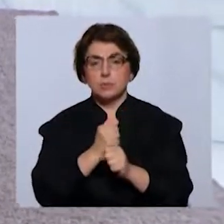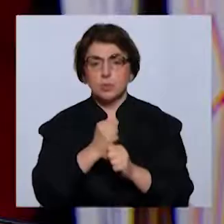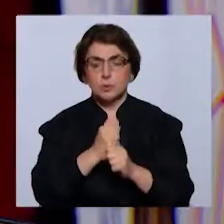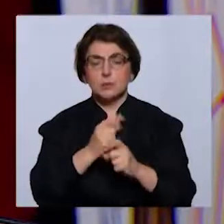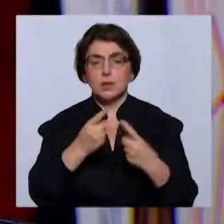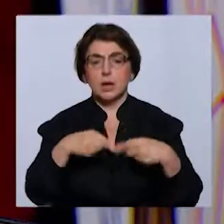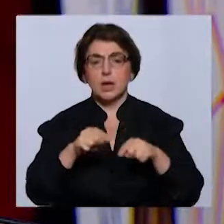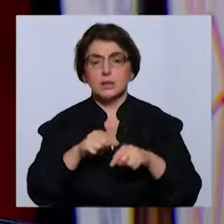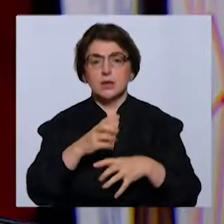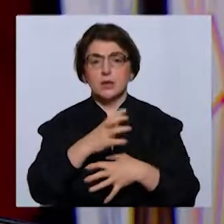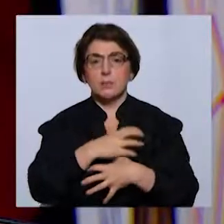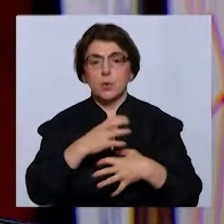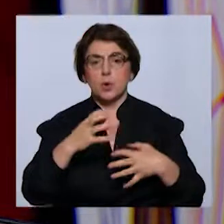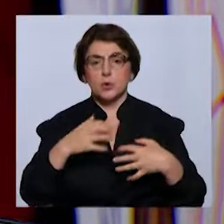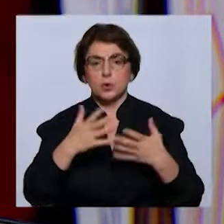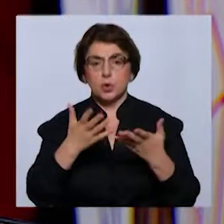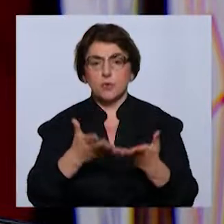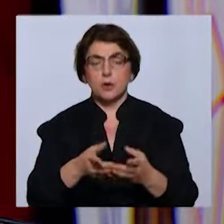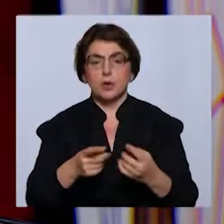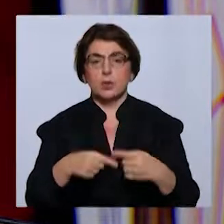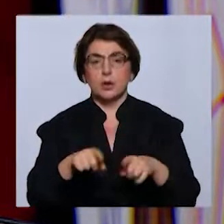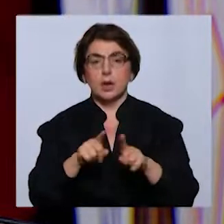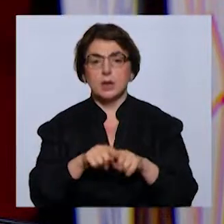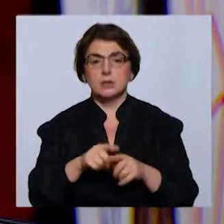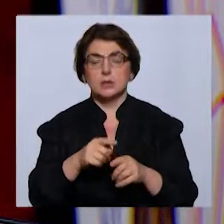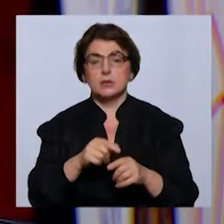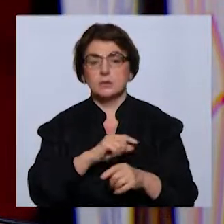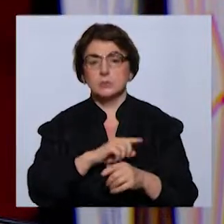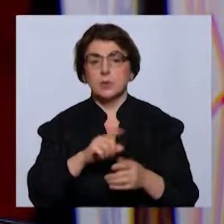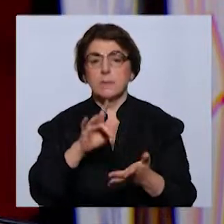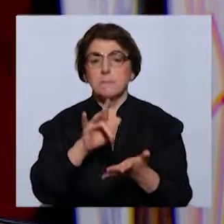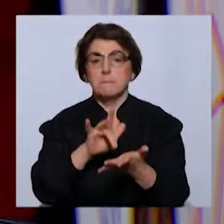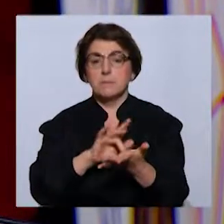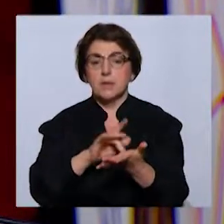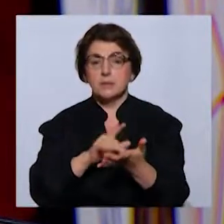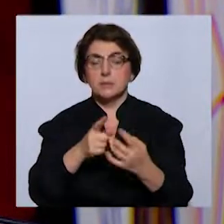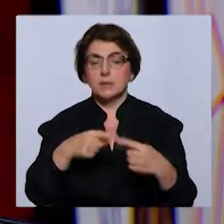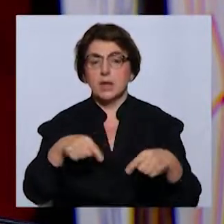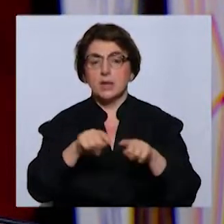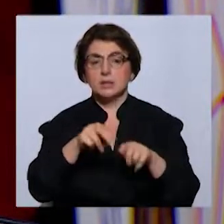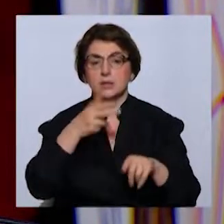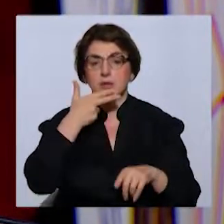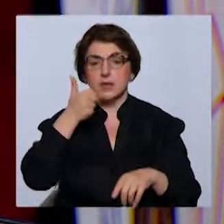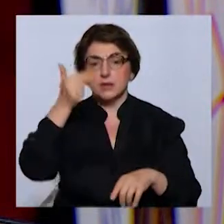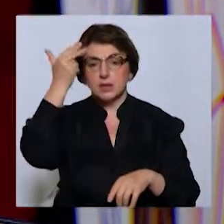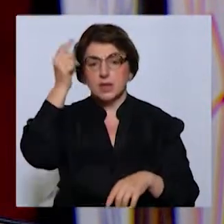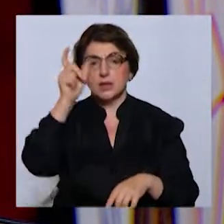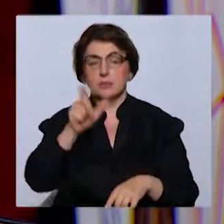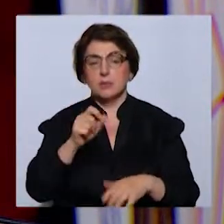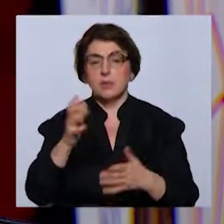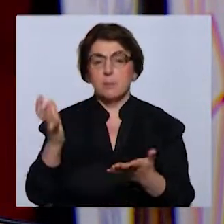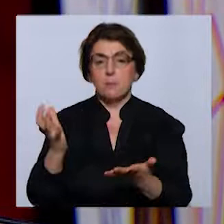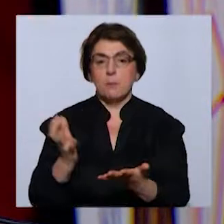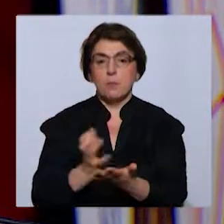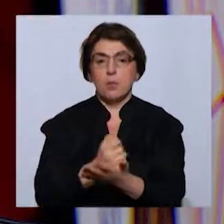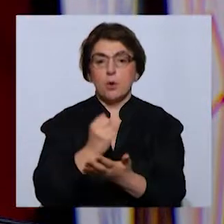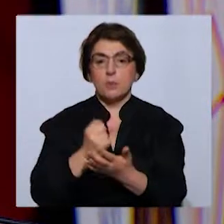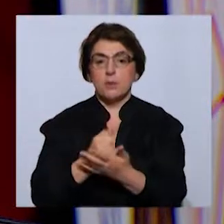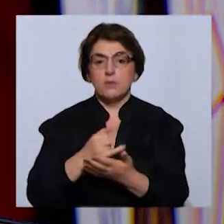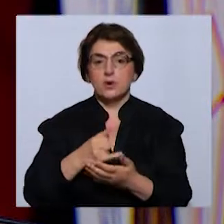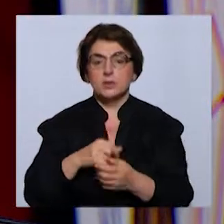მეცხოველეობა. Მოგვიანებით კი ბერძნებმა და რომაელებმა იმისათვის, რომ მოეპოვებინათ საწვავი